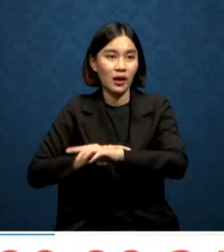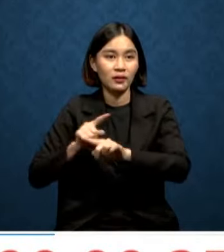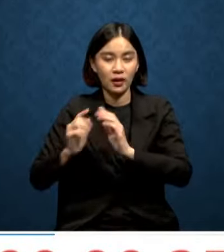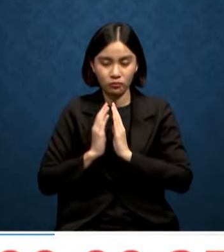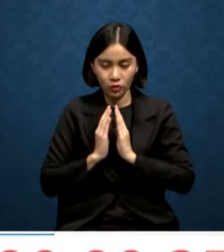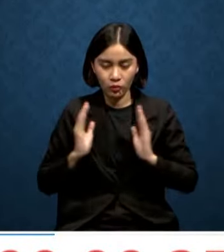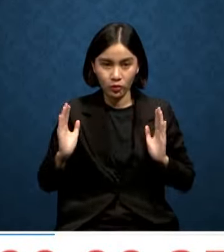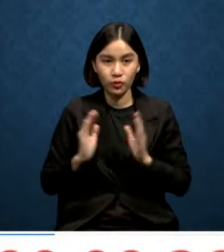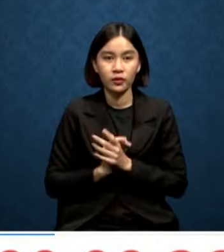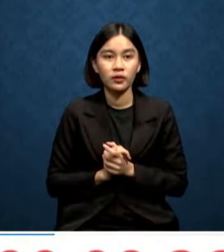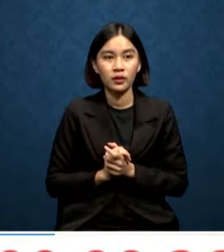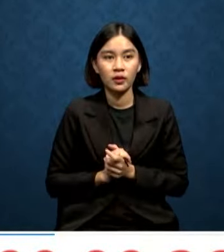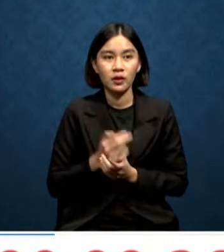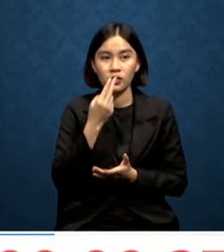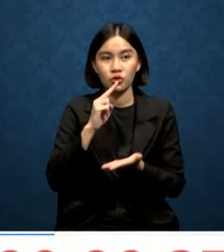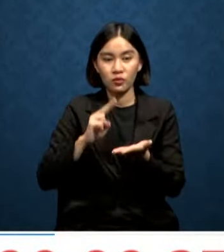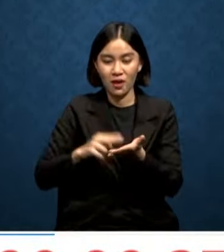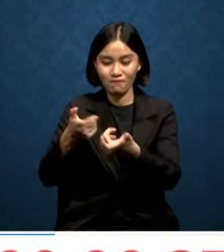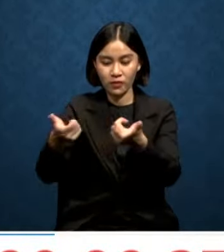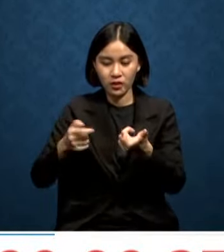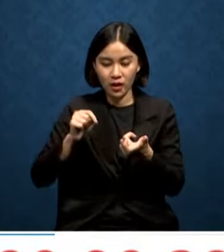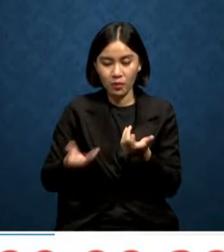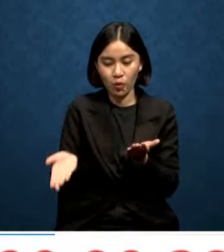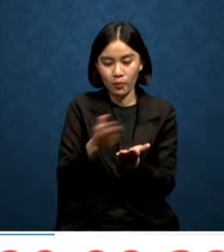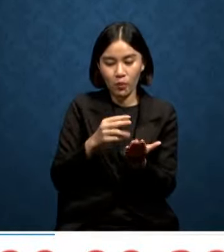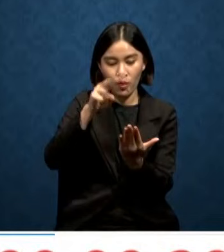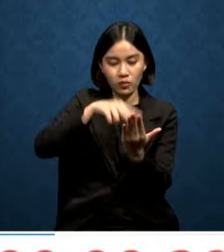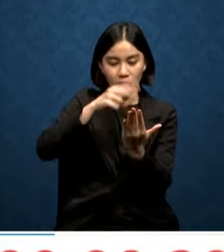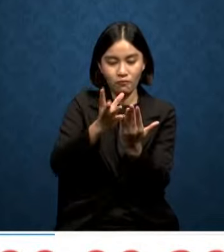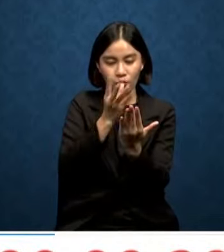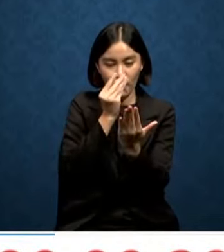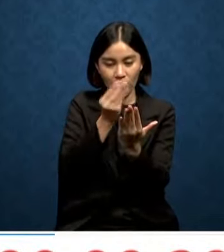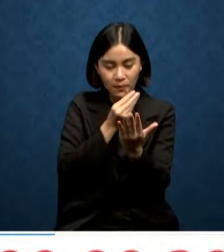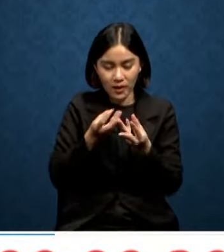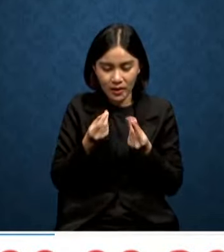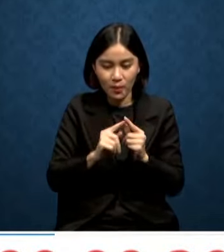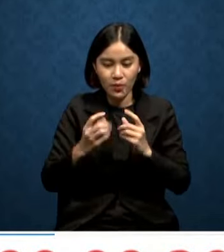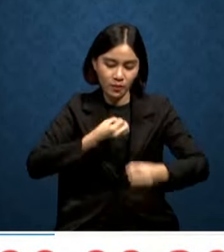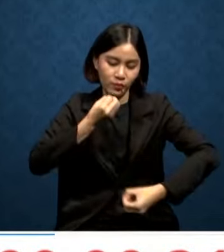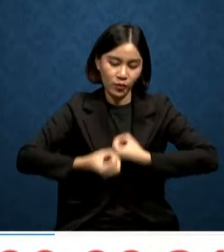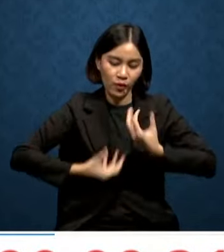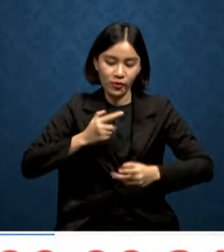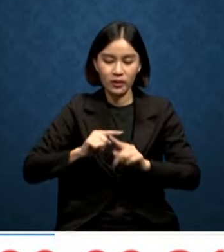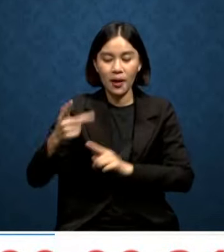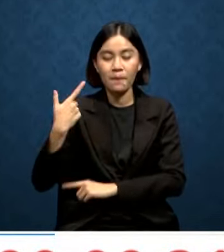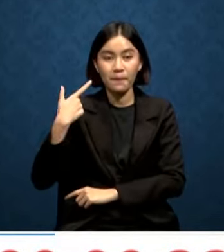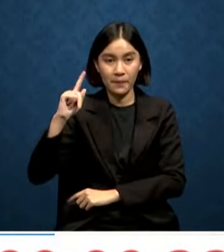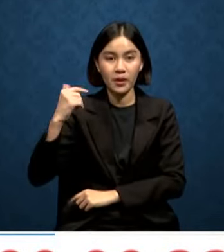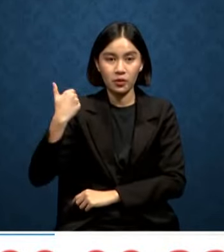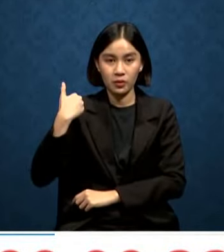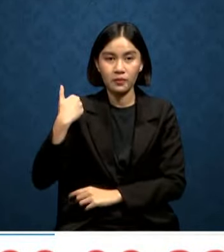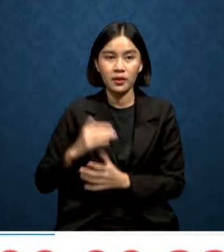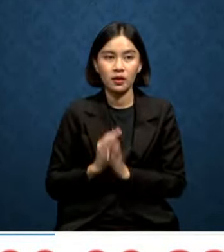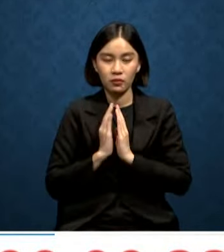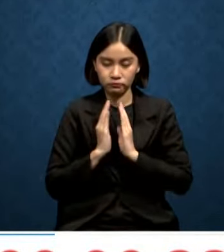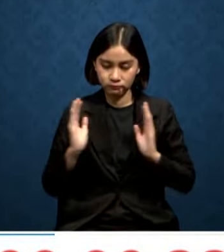ขอบคุณนะครับในหนังสือของท่านเล่มนี้นะครับผมก็ได้เปิดดูในรายละเอียดซึ่งเป็นมีข้อคิดเห็นที่เป็นประโยชน์ค่อนข้างมากนะครับต้